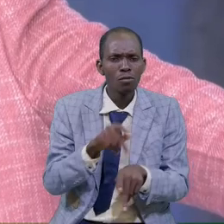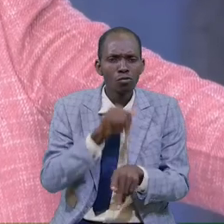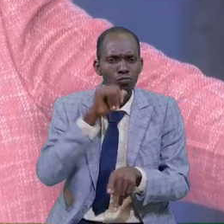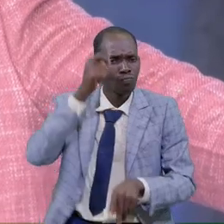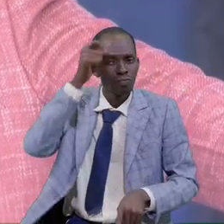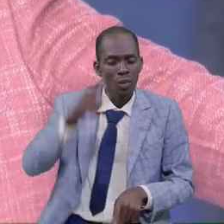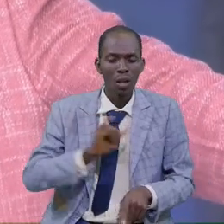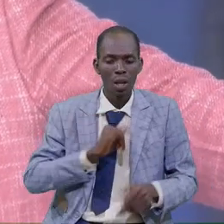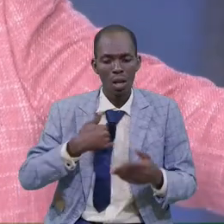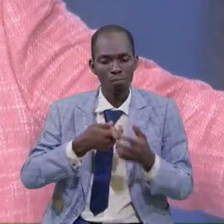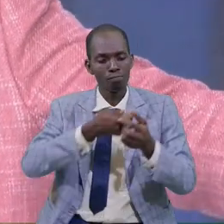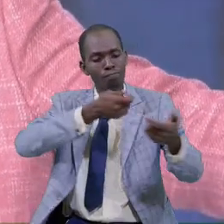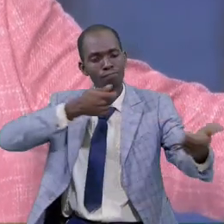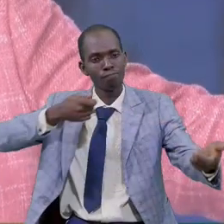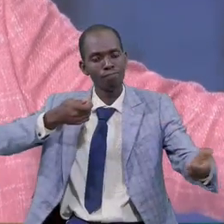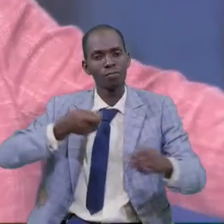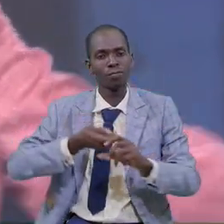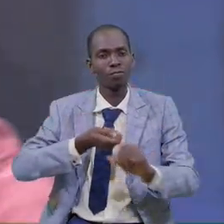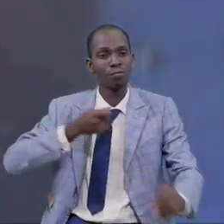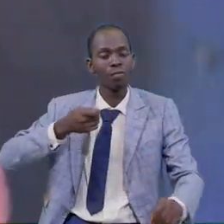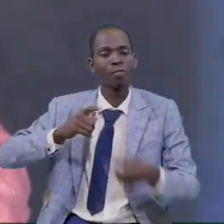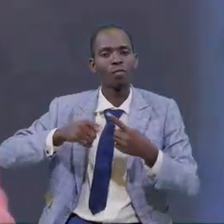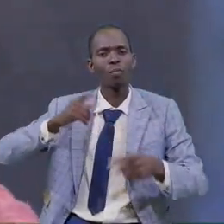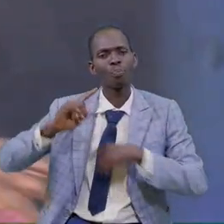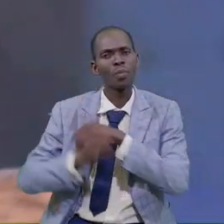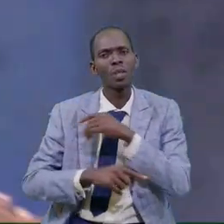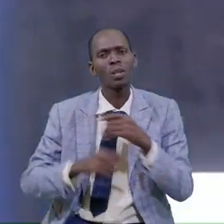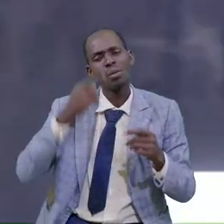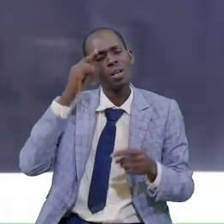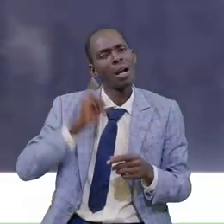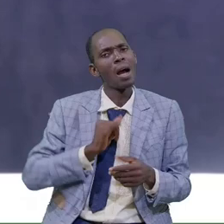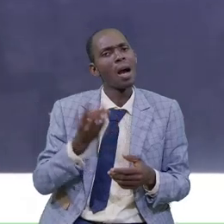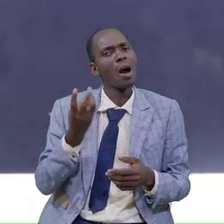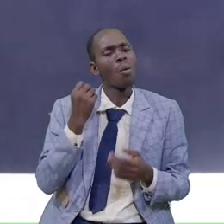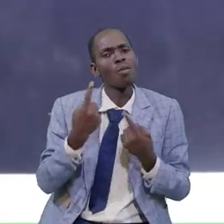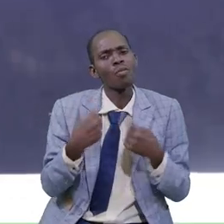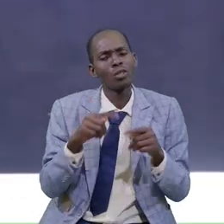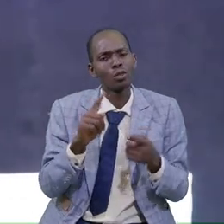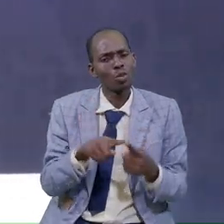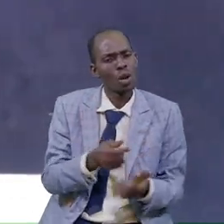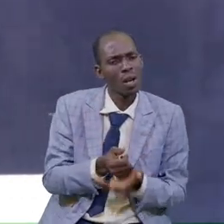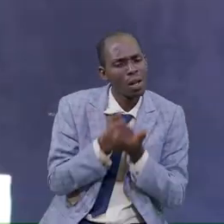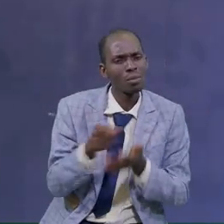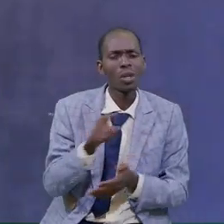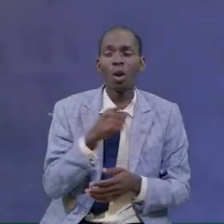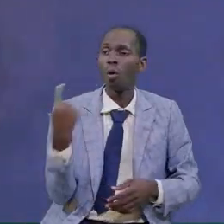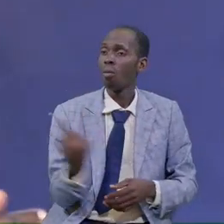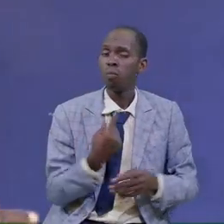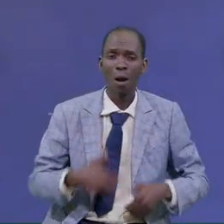bâton. Parce que j'essayais de les aider. J'étais même en colère contre eux.